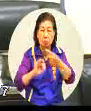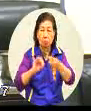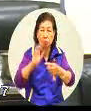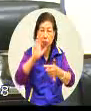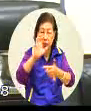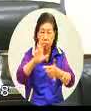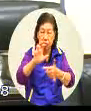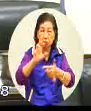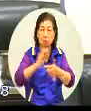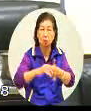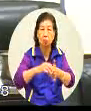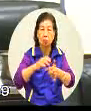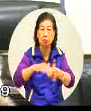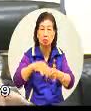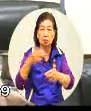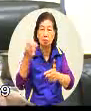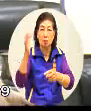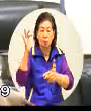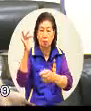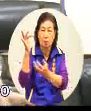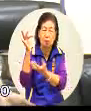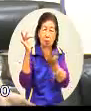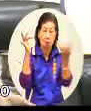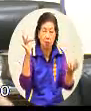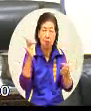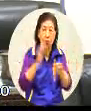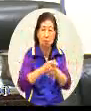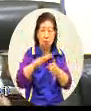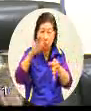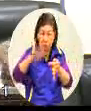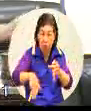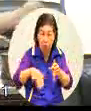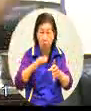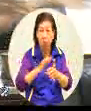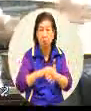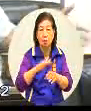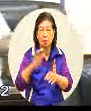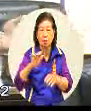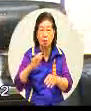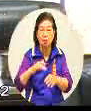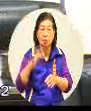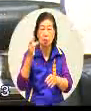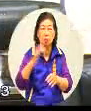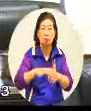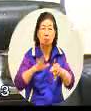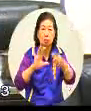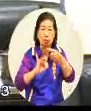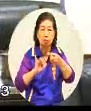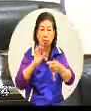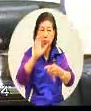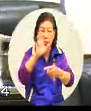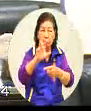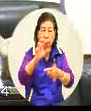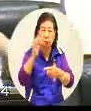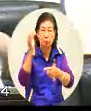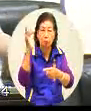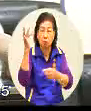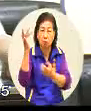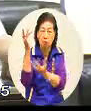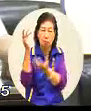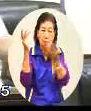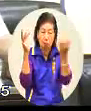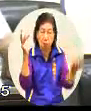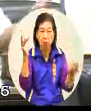刷甲甲，啊，若80%以上就卖刷安尼，好唔好？ 有啦，我是感觉讲， 你若讲80%的人，我爱刷，啊，你佫唔刷，安尼就变作违反这个民意